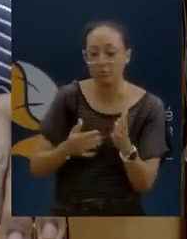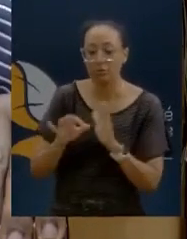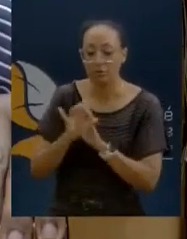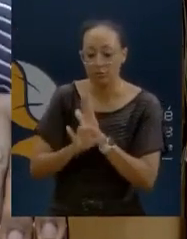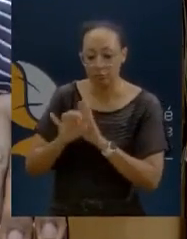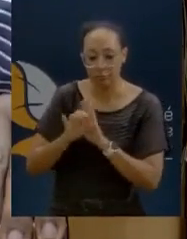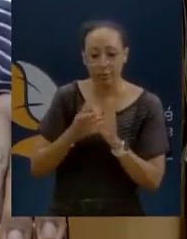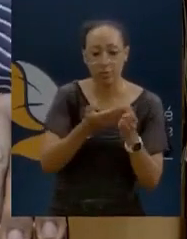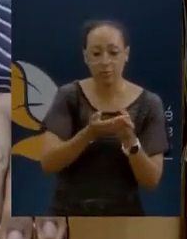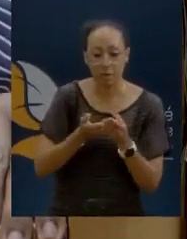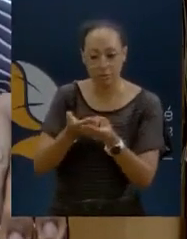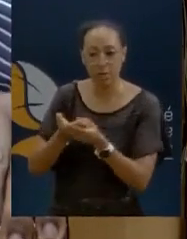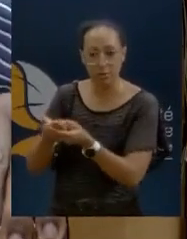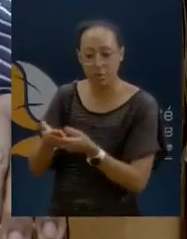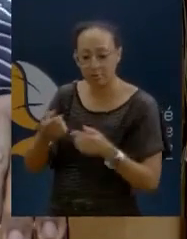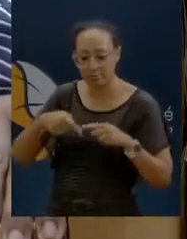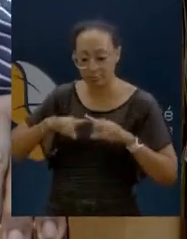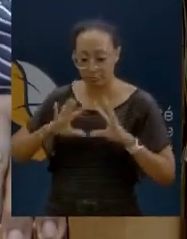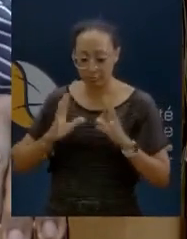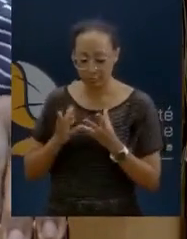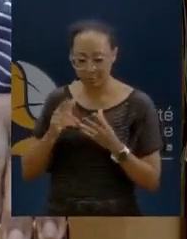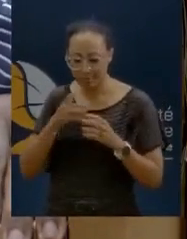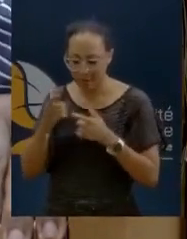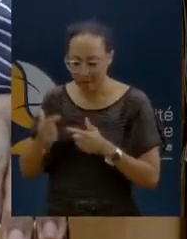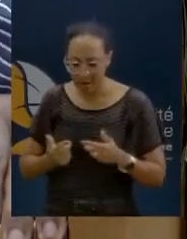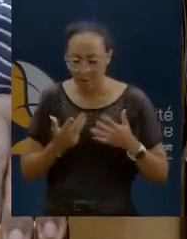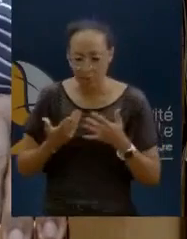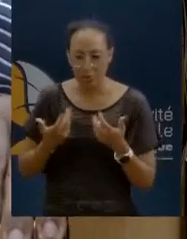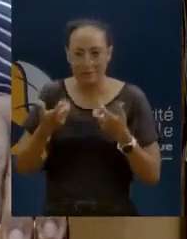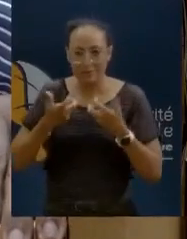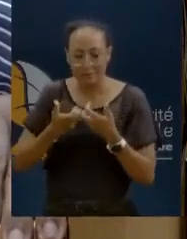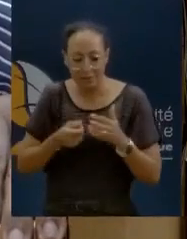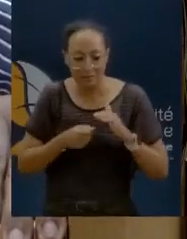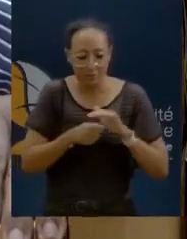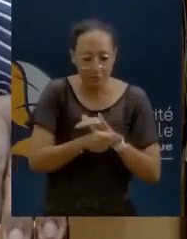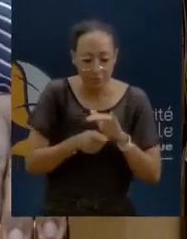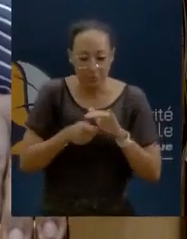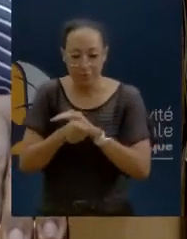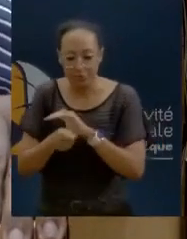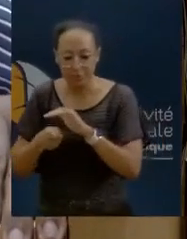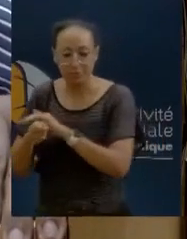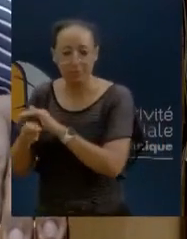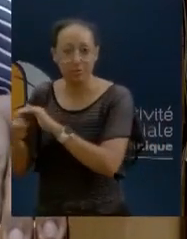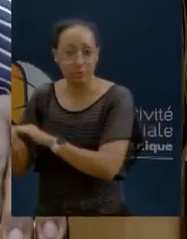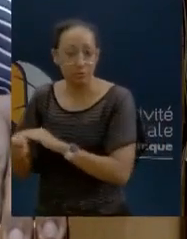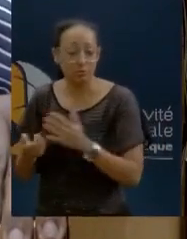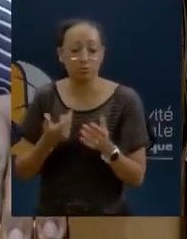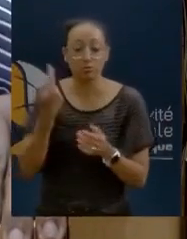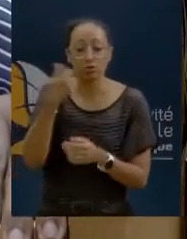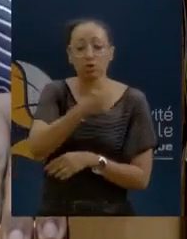états de présence, les rémunérations sont calculées et versées à chaque stagiaire.